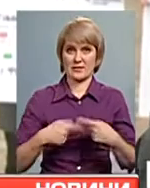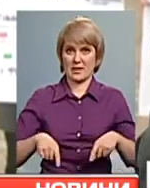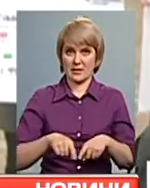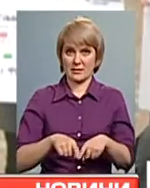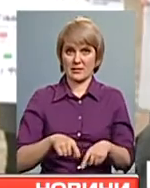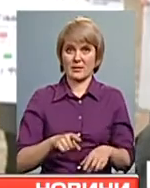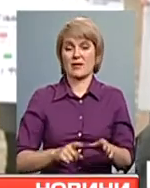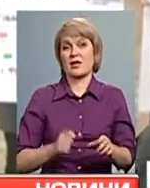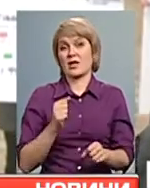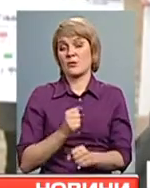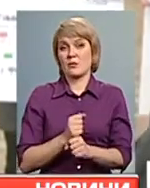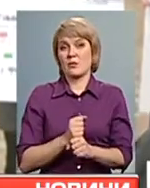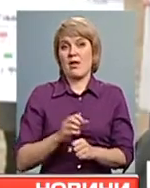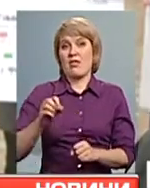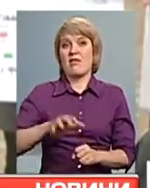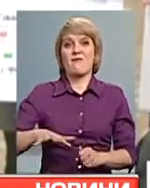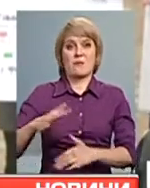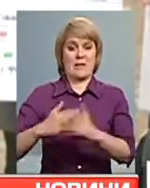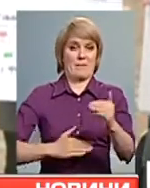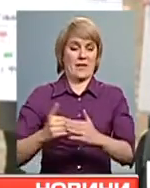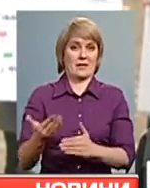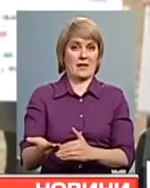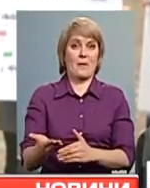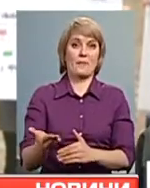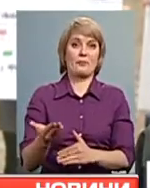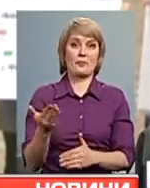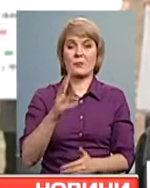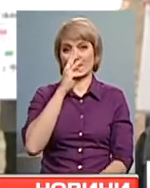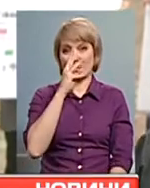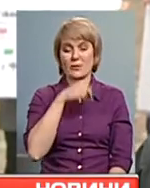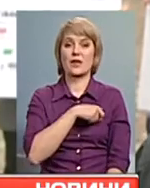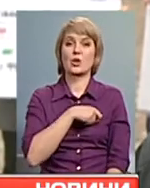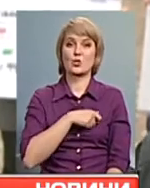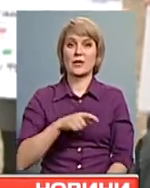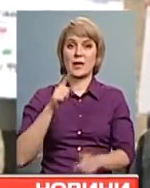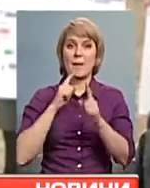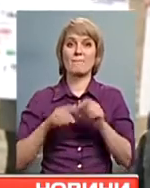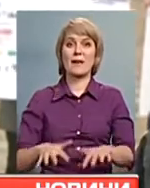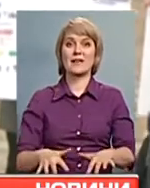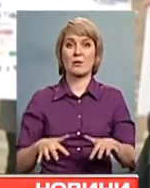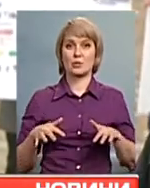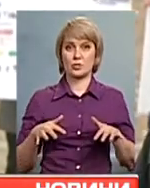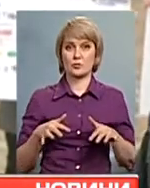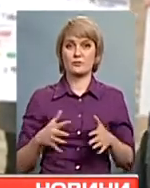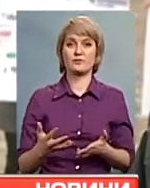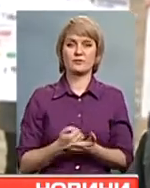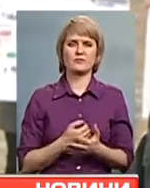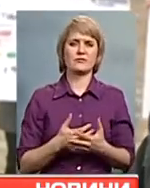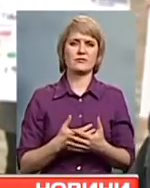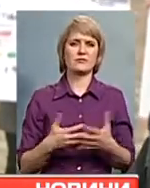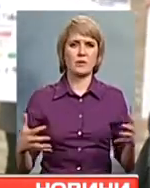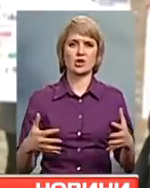від того, що європейська практика показує, що зарплата в депутата парламенту, оце візьміть більшість